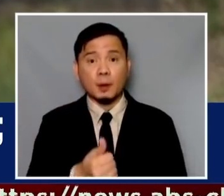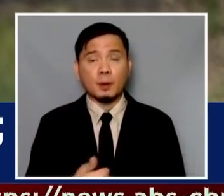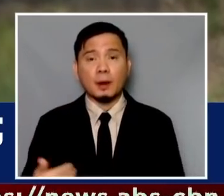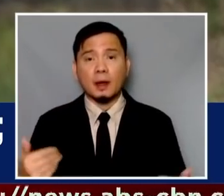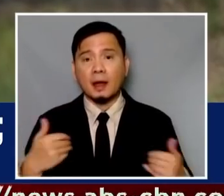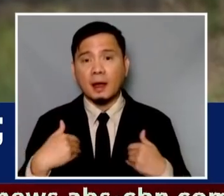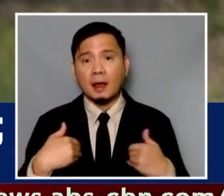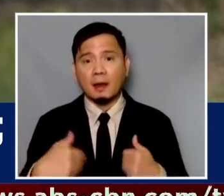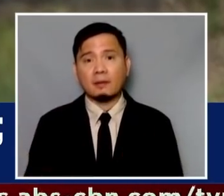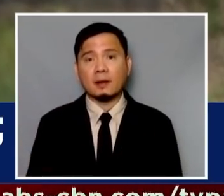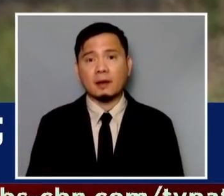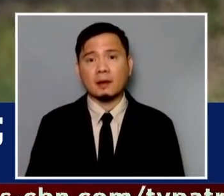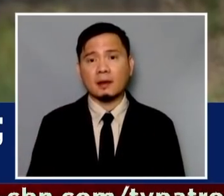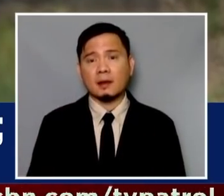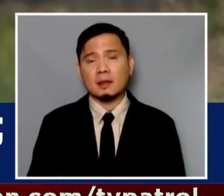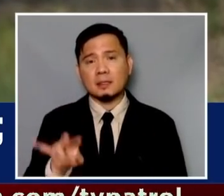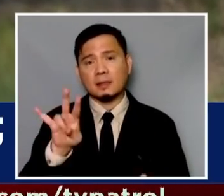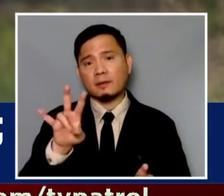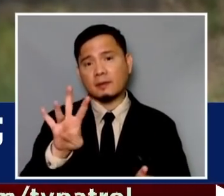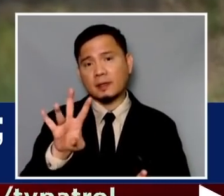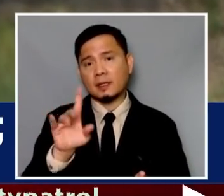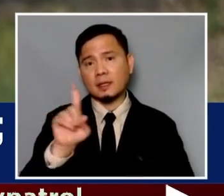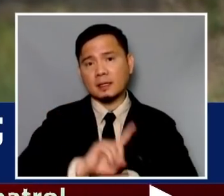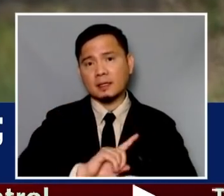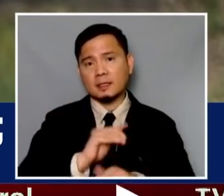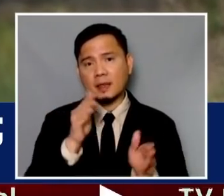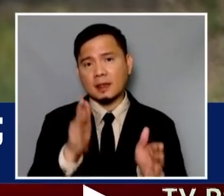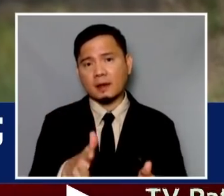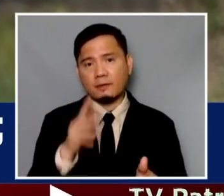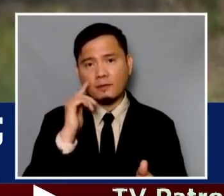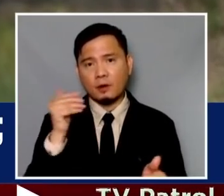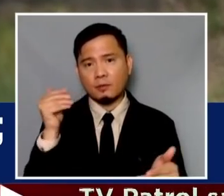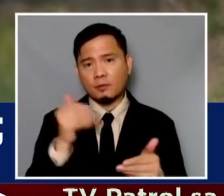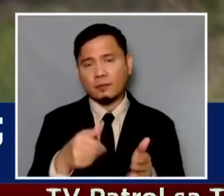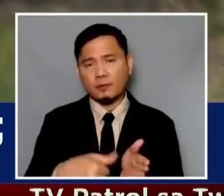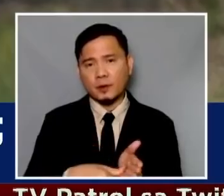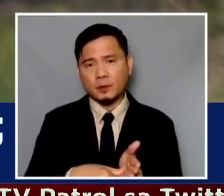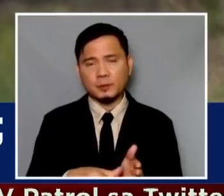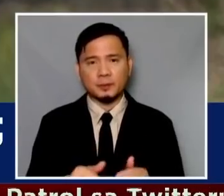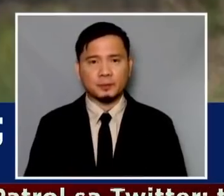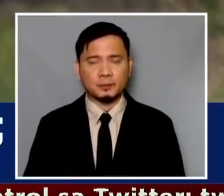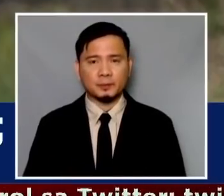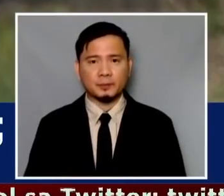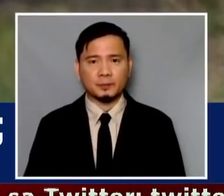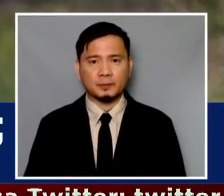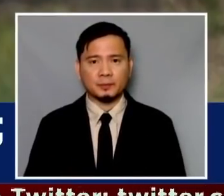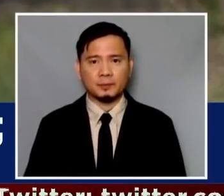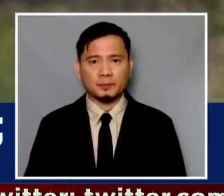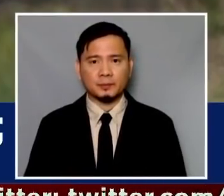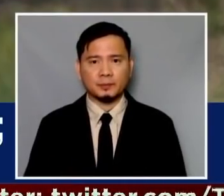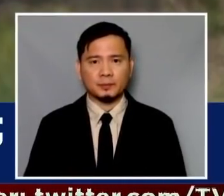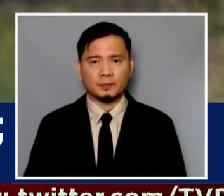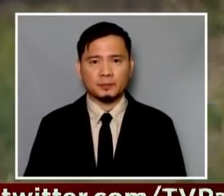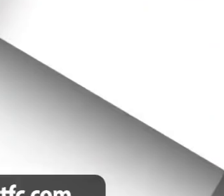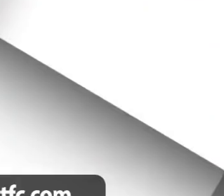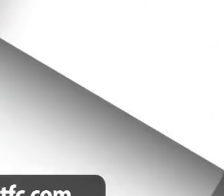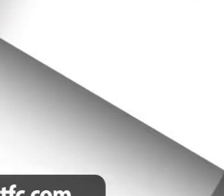natitira para sa kanyang kampanya. George Carino, ABS-CBN News, Rizal Province.